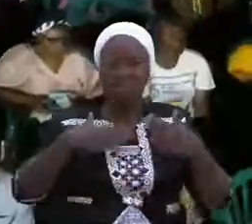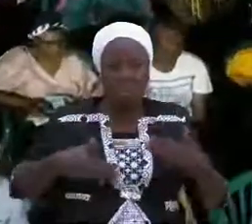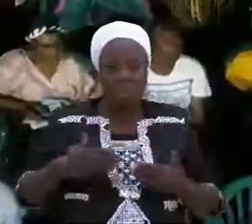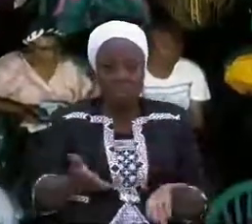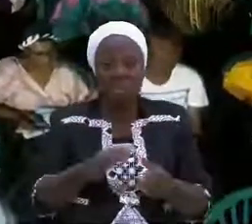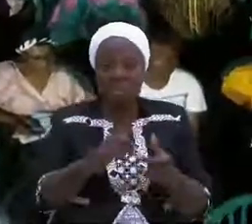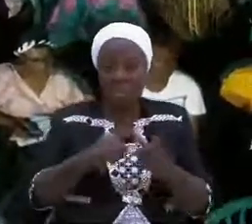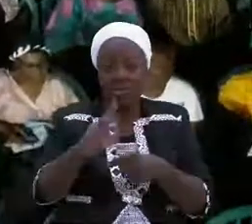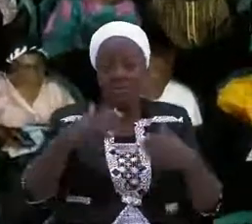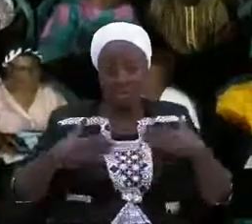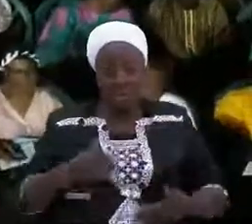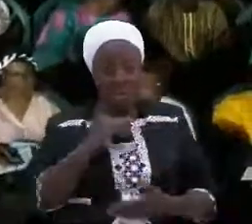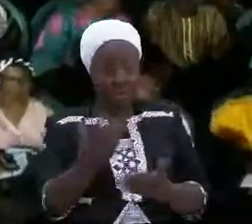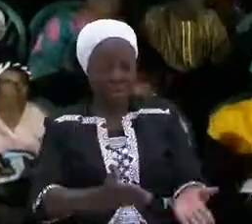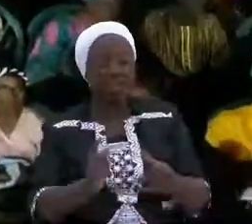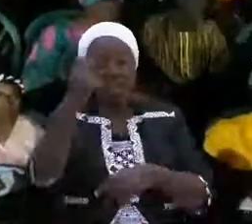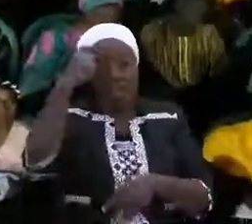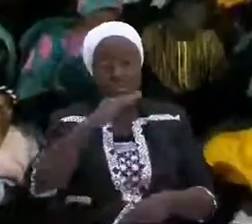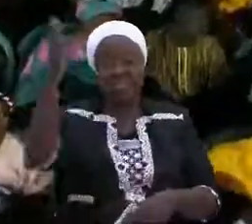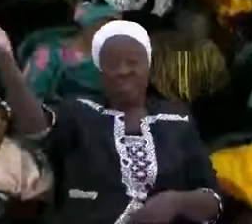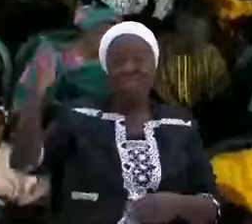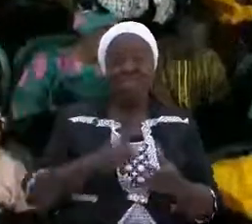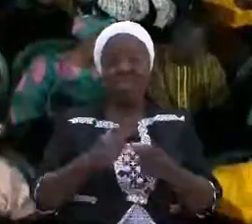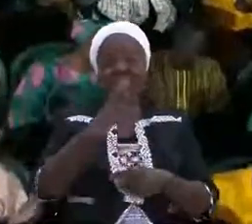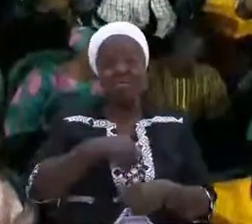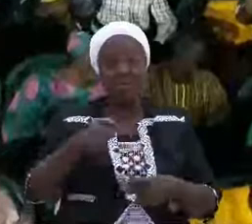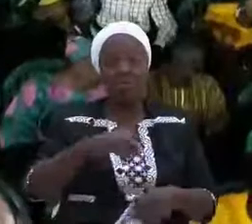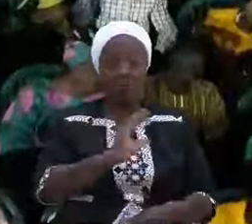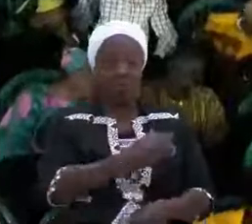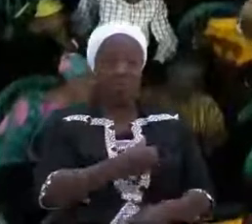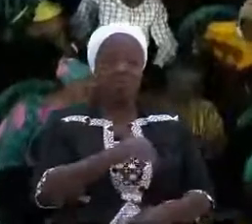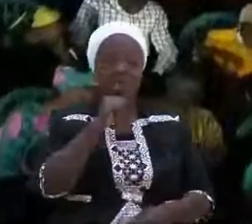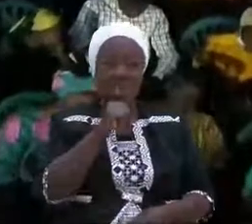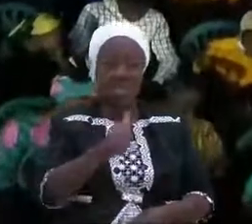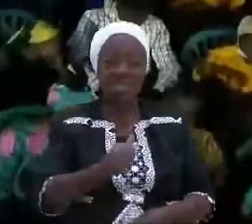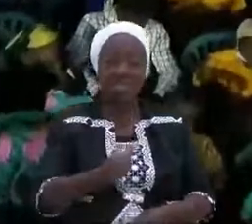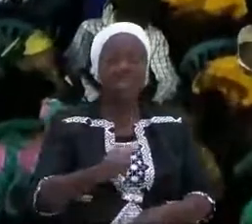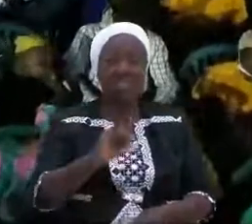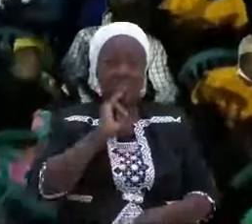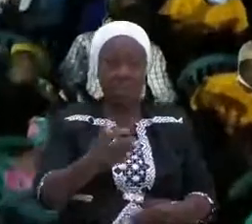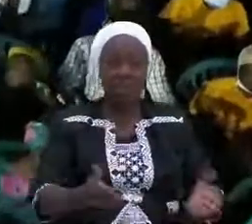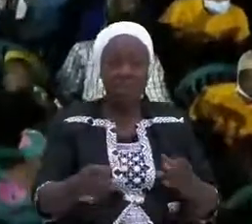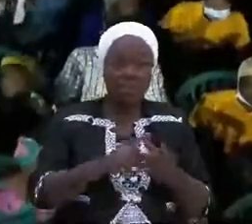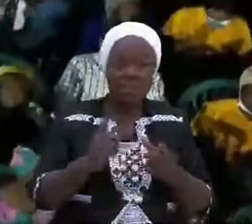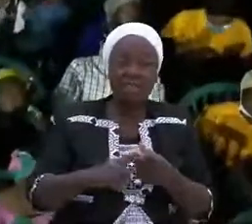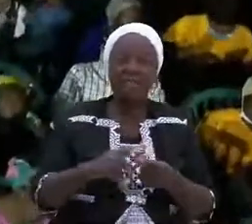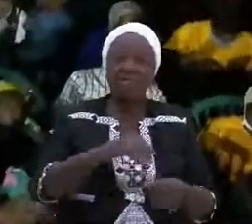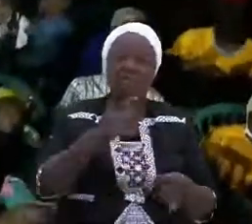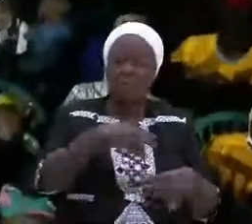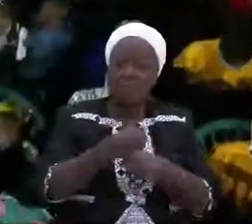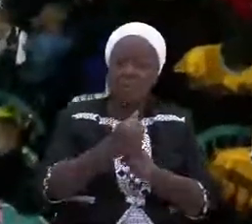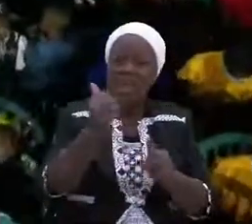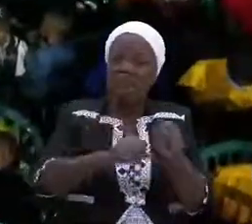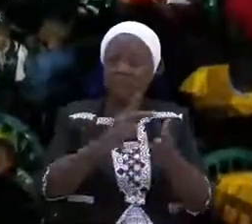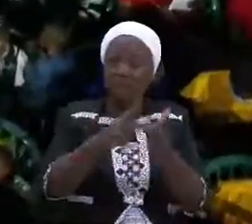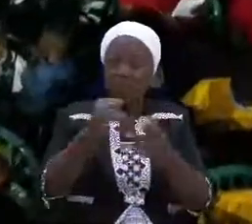venus à Philippe et à Dieu de tout leur cœur. Le corps, l'âme, l'esprit, la totalité de leur